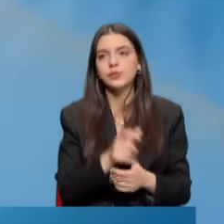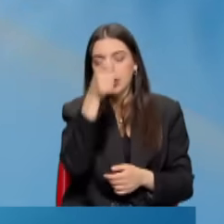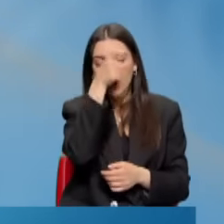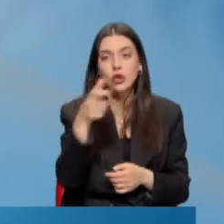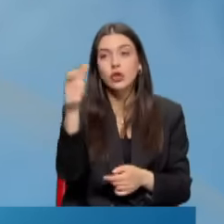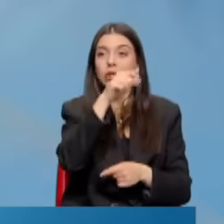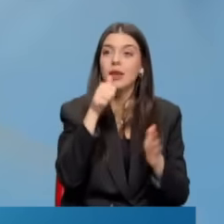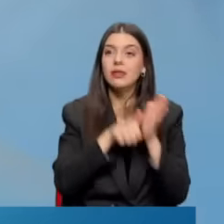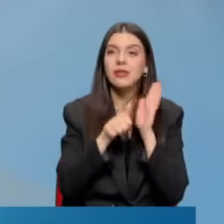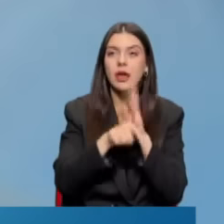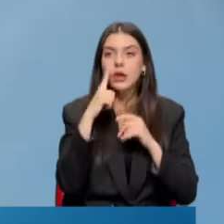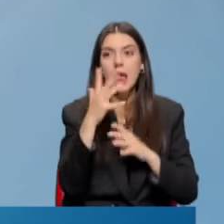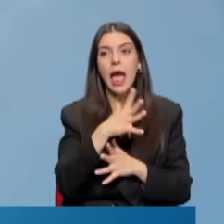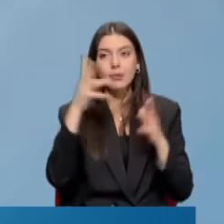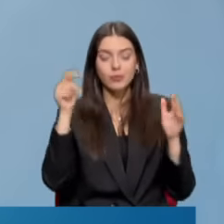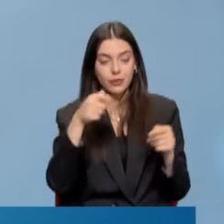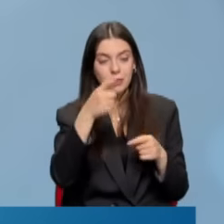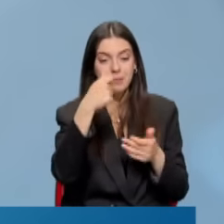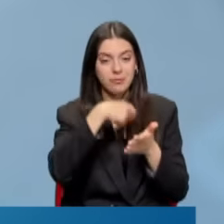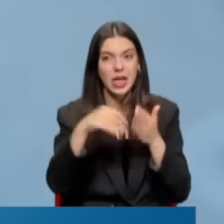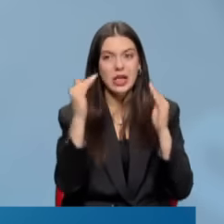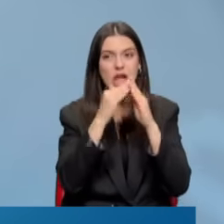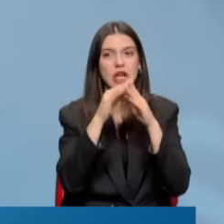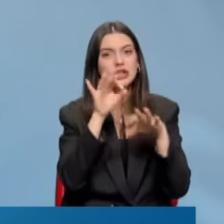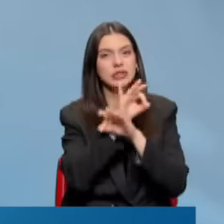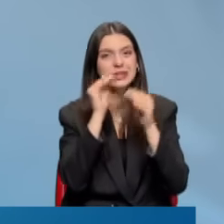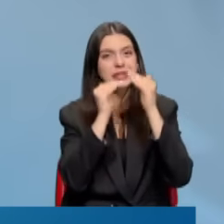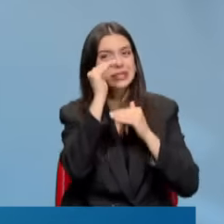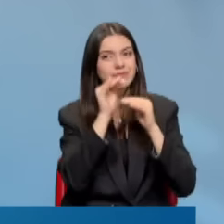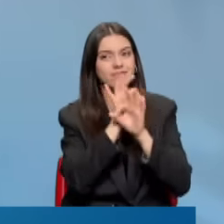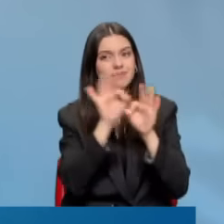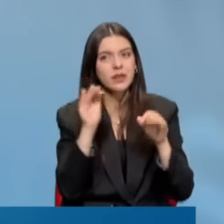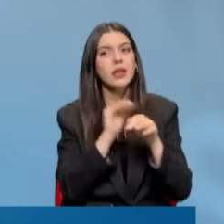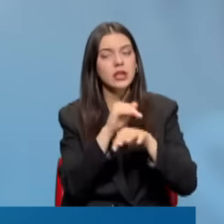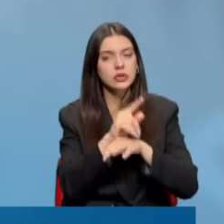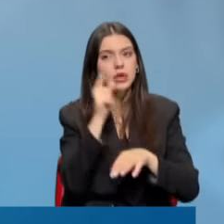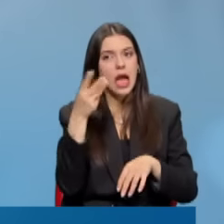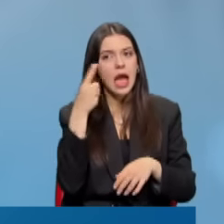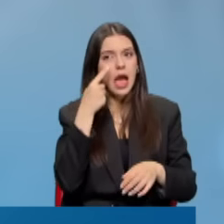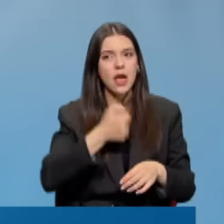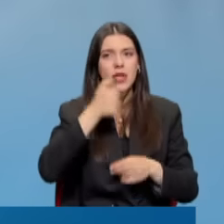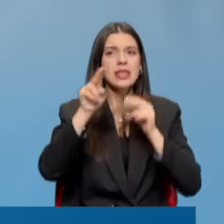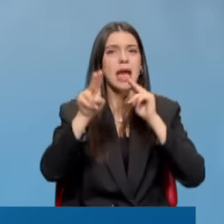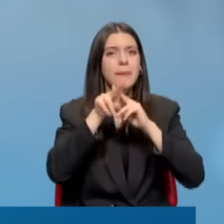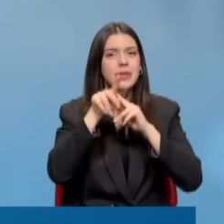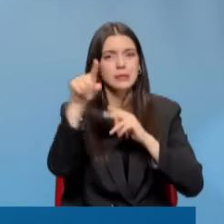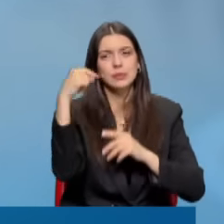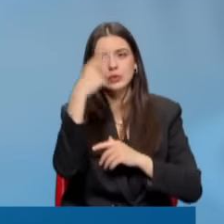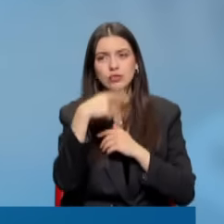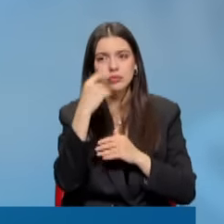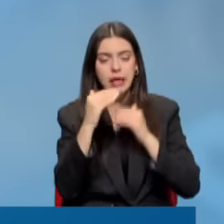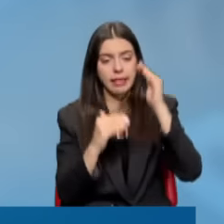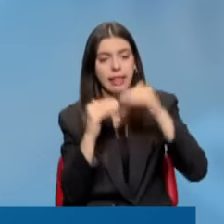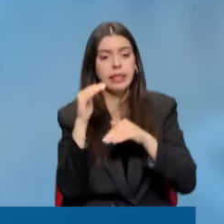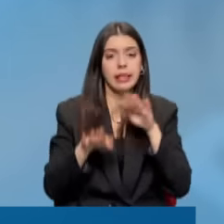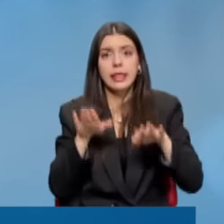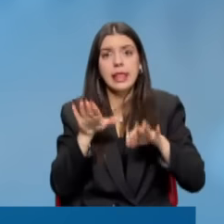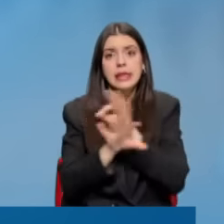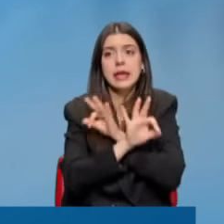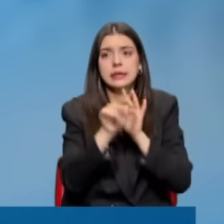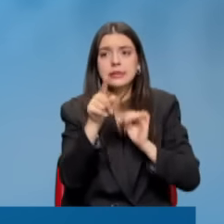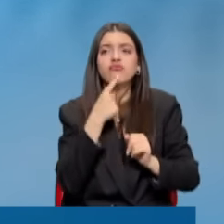Türkiye tarihinin en büyük gelir eşitsizliğini yaşarken Cumhurbaşkanı Erdoğan kapitalizmin yarattığı dengesizlikten şikayet etti